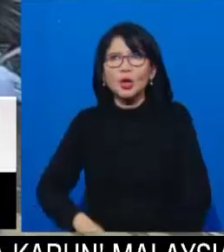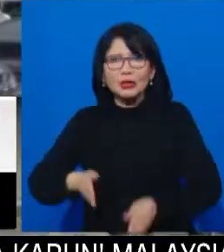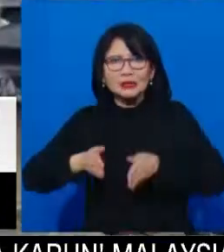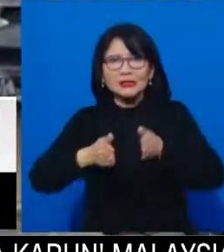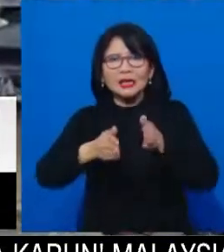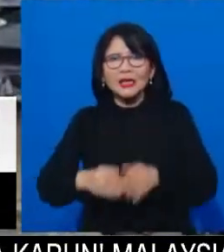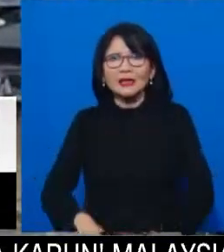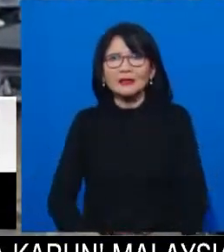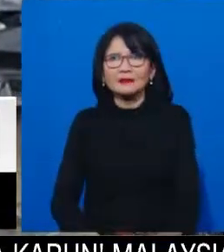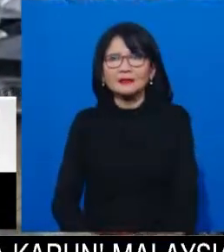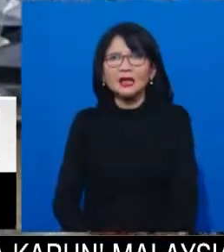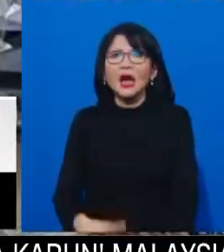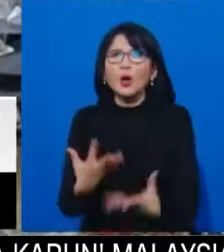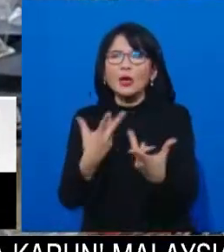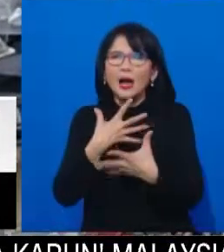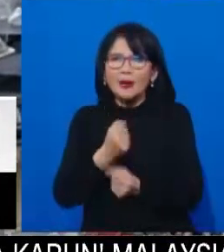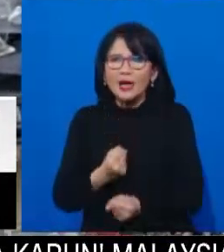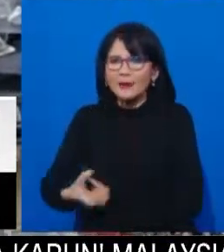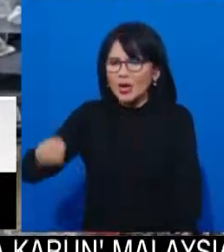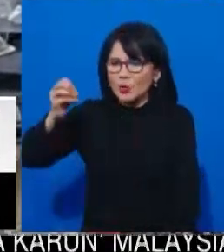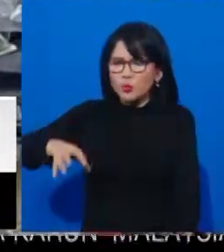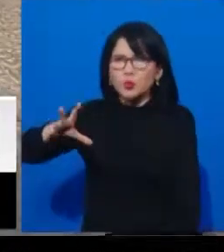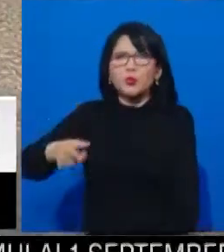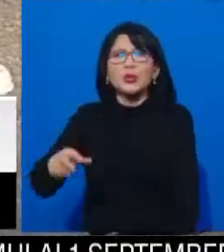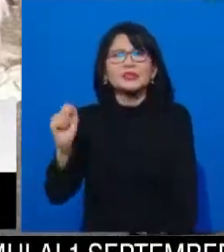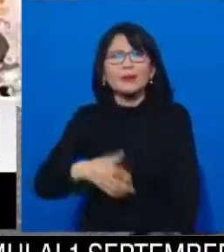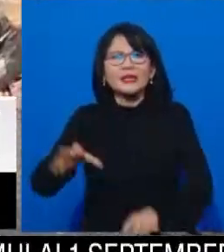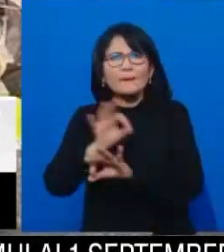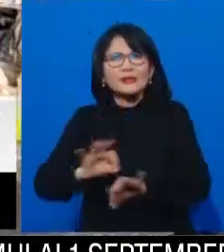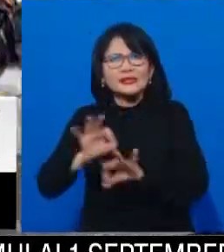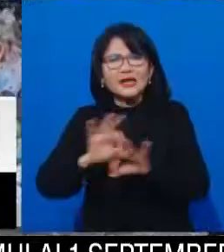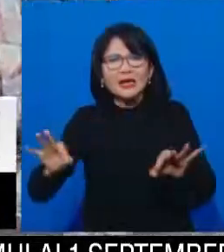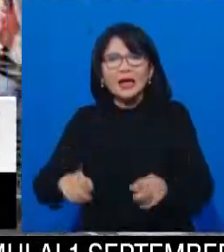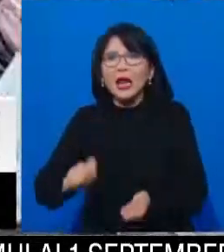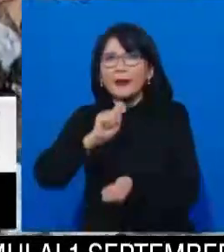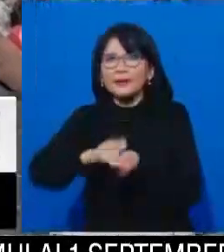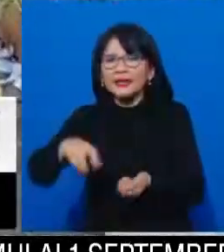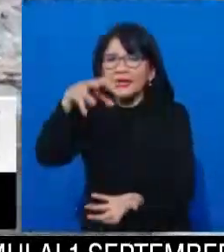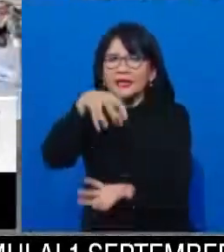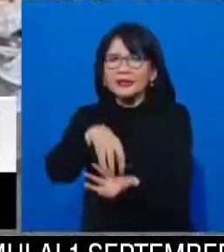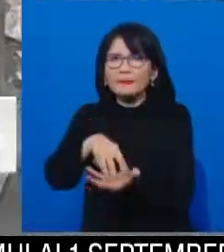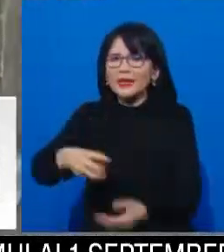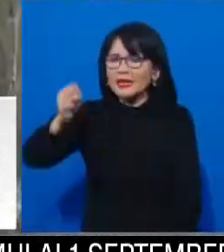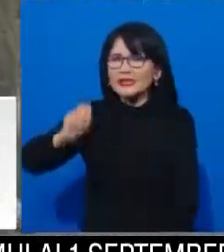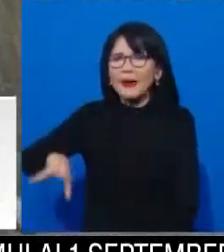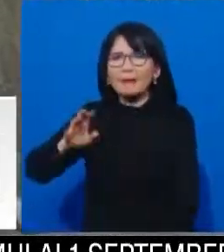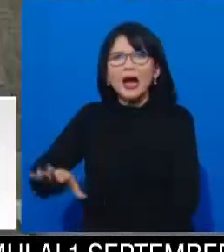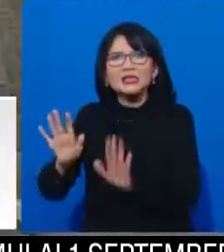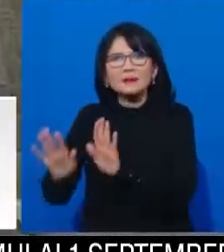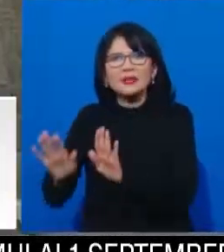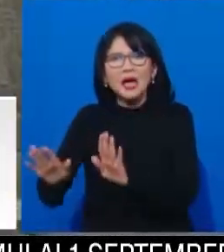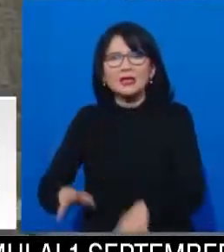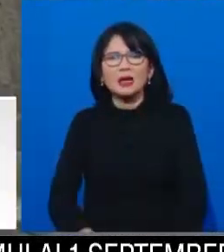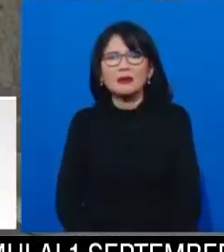7. Warga pun berharap tumpukan sampah cepat dibersihkan dan segera dibuatkan tempat pembuangan sampah sementara di lokasi